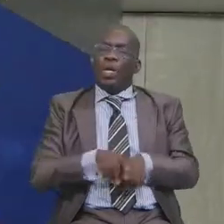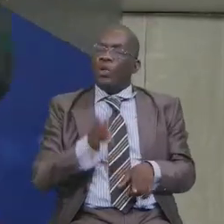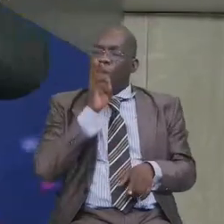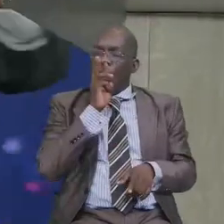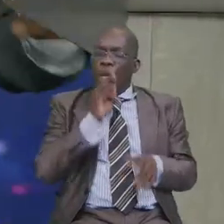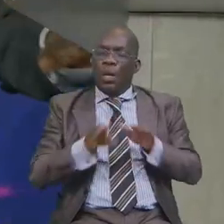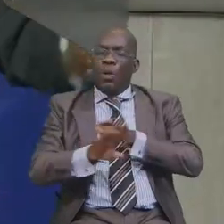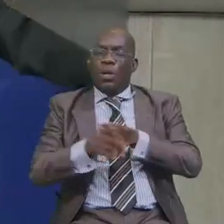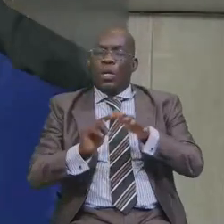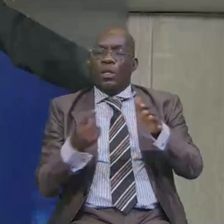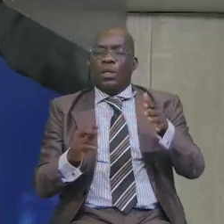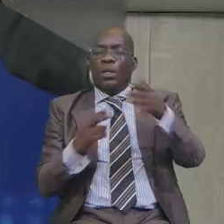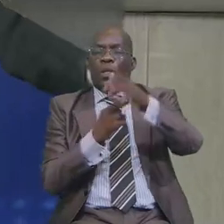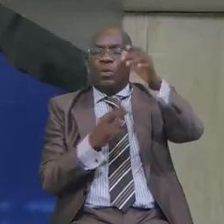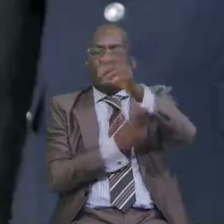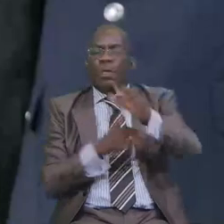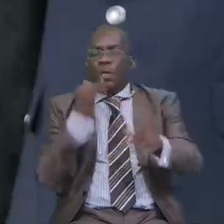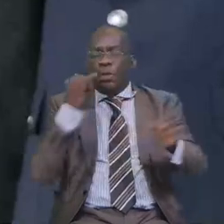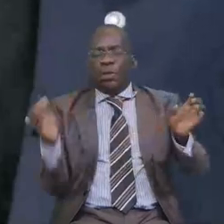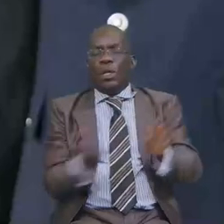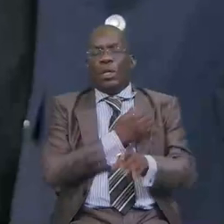sous le pont, et ça va passer.